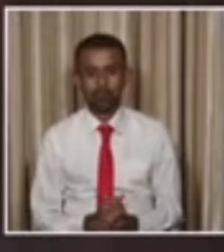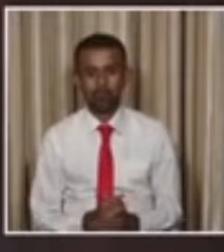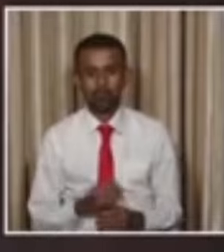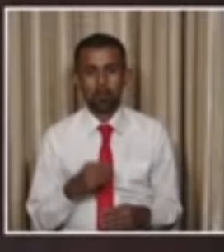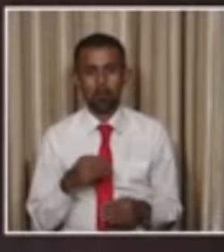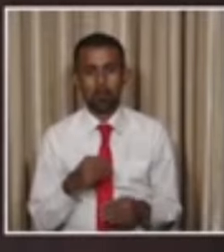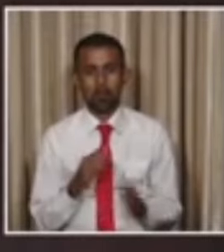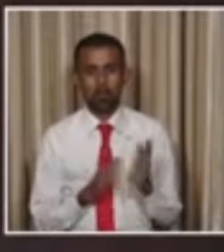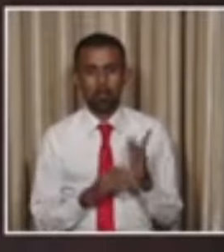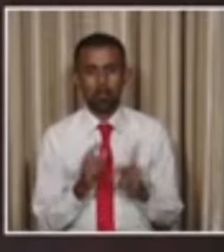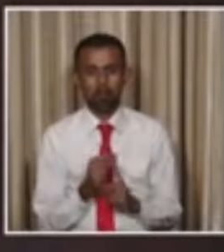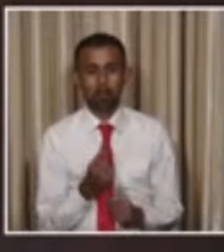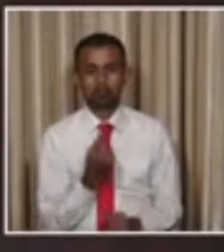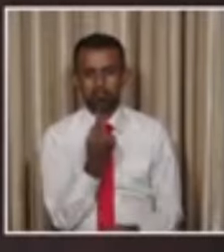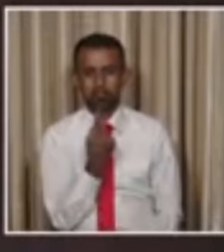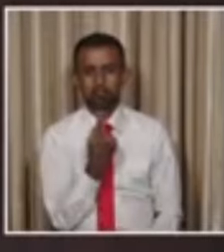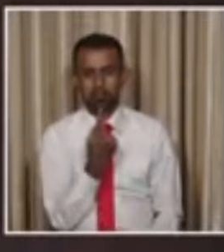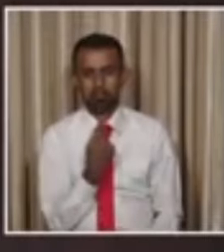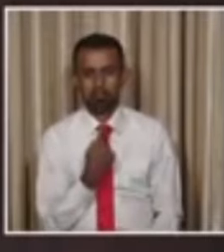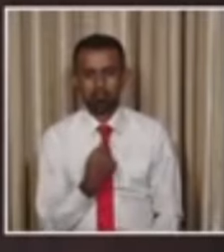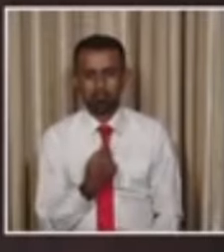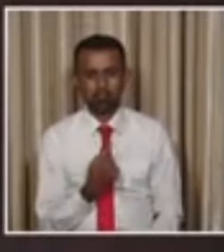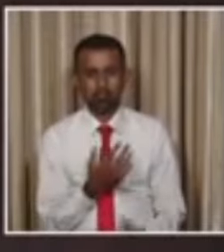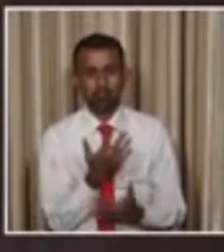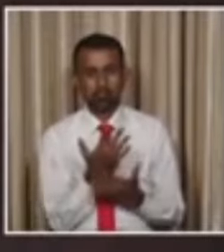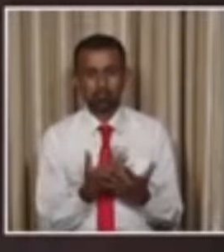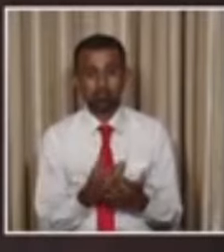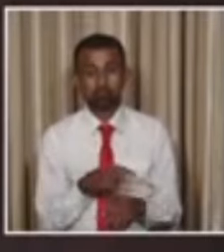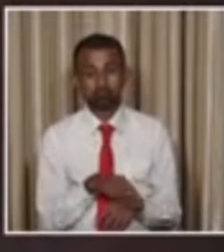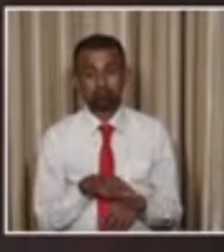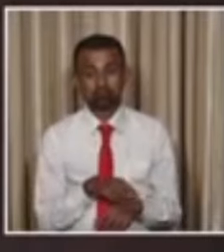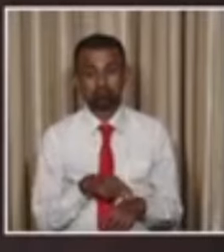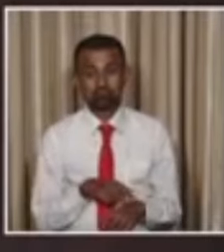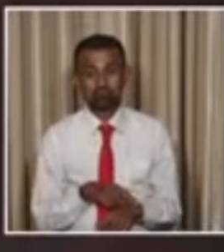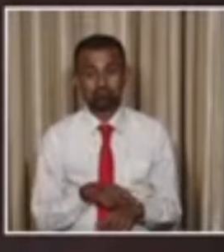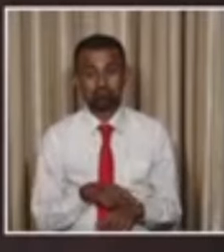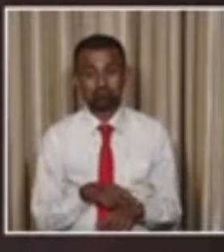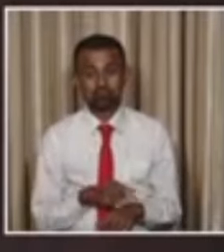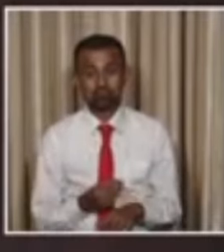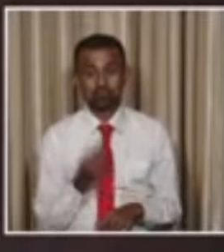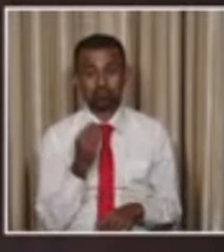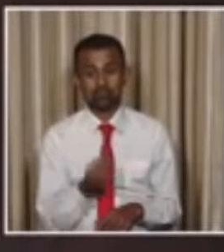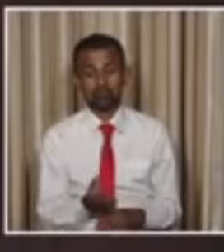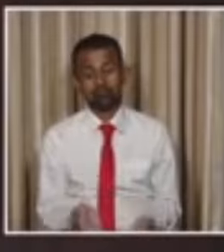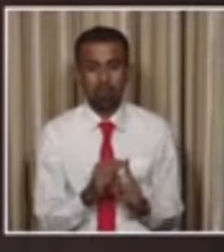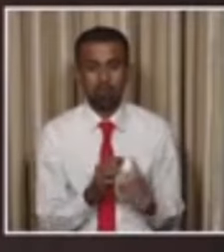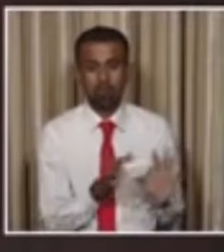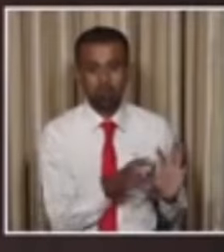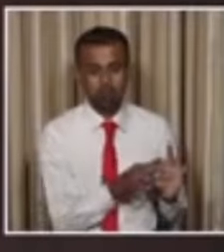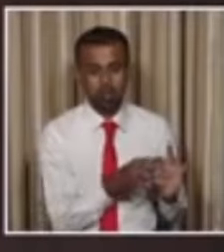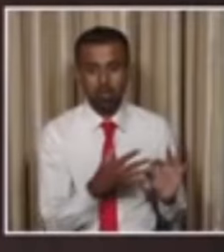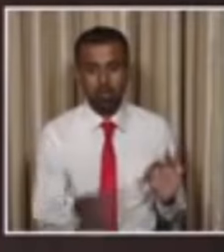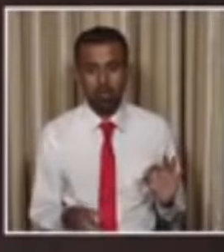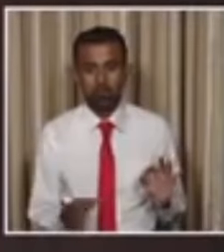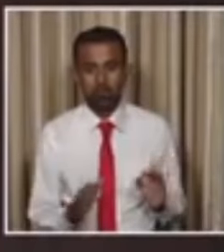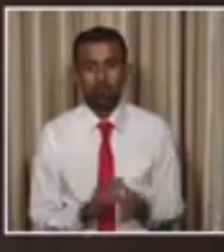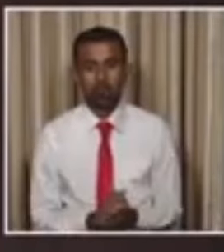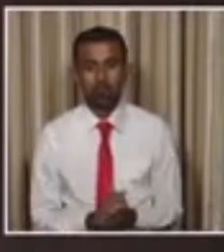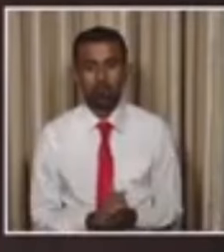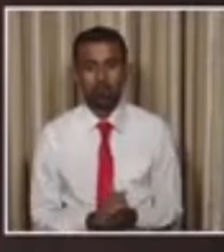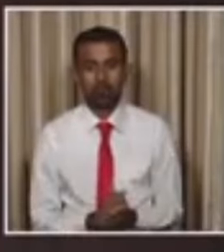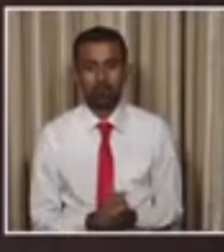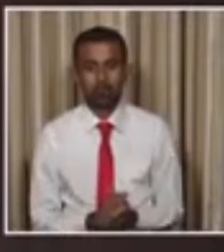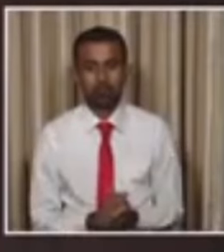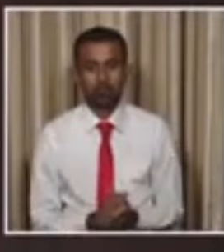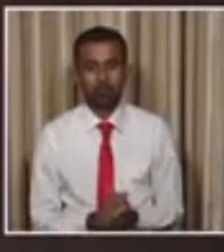මැතිතුමා කියාගෙන ආව මම මේ කල්පනා කරේ මොනවද මේ කියන්නේ කියලා. පැය ගාණක් වෙලාව දුන්නා නිකන් ඔහේ කියෝකෝ හිටියා. දැන් අද